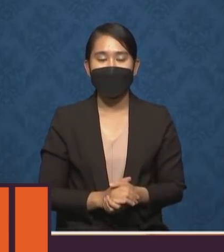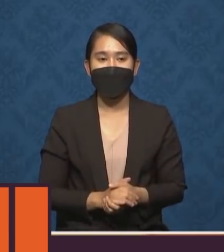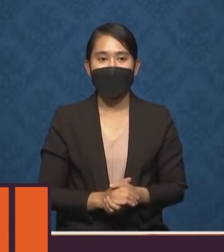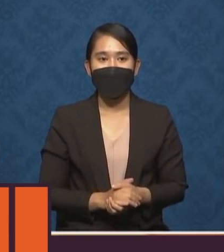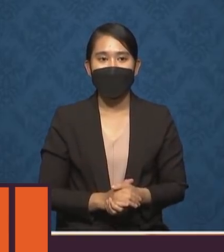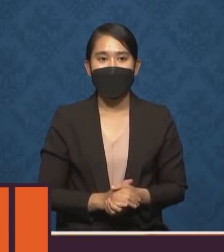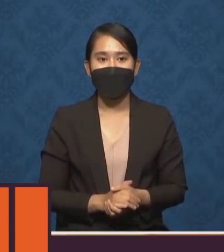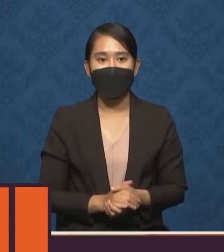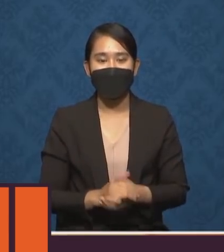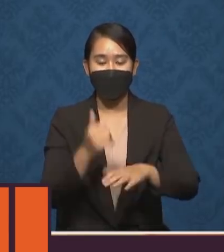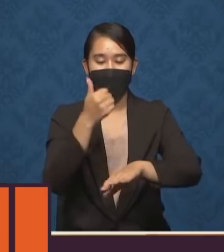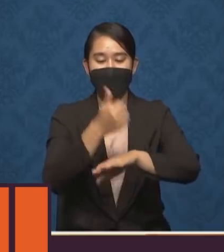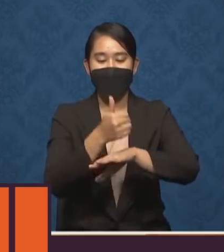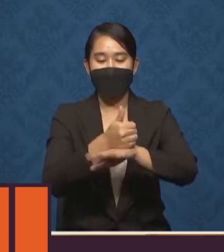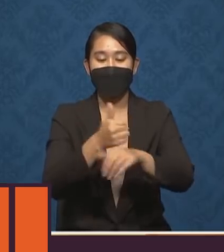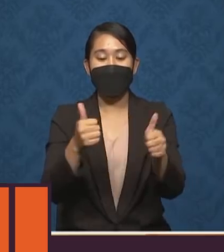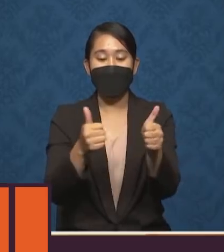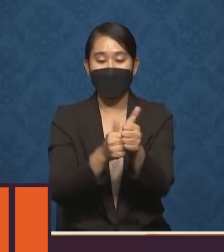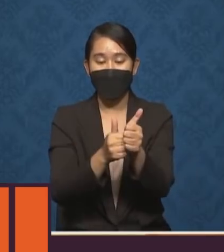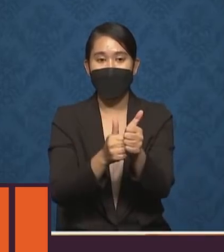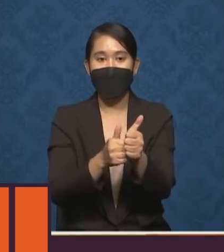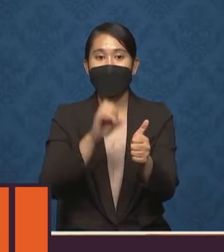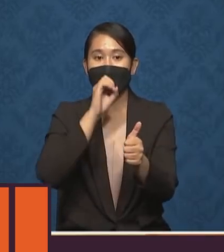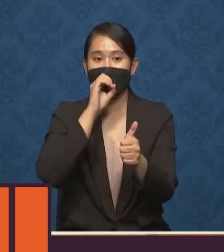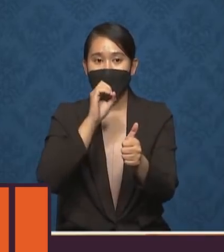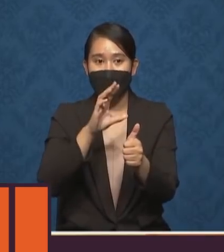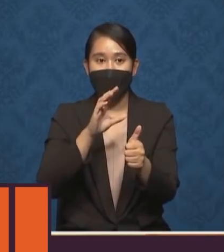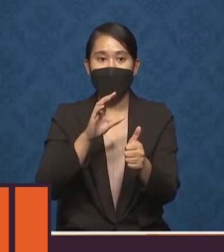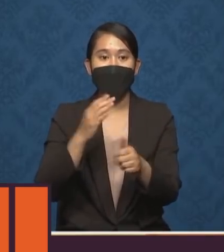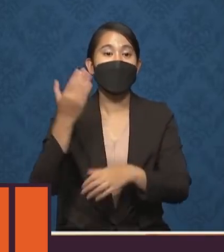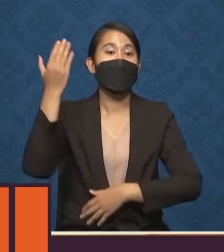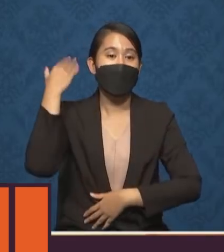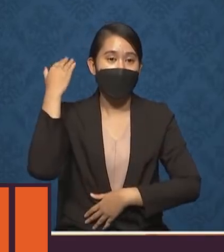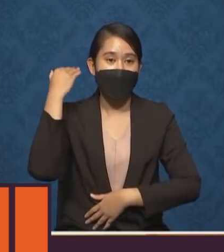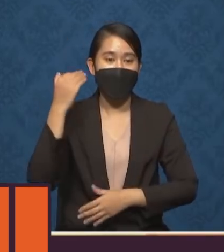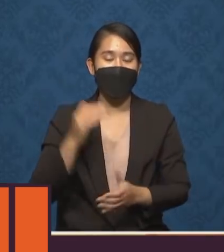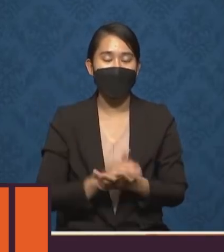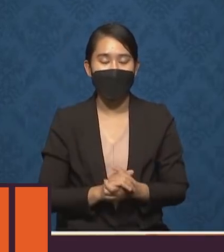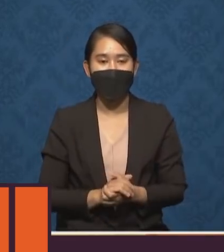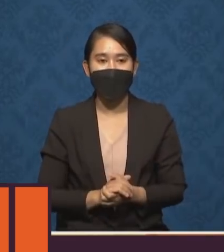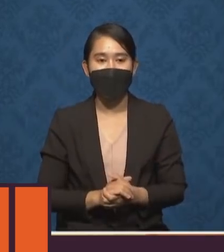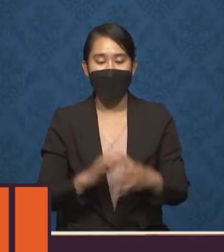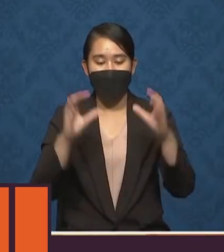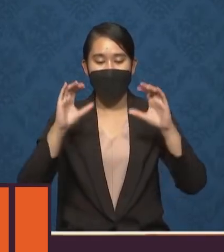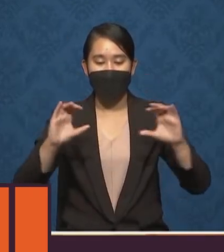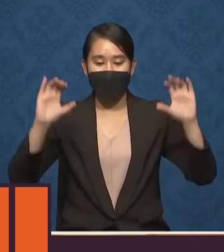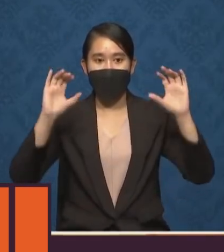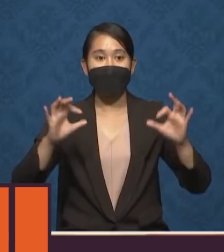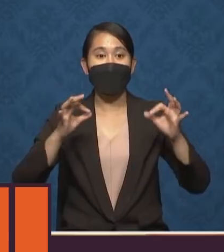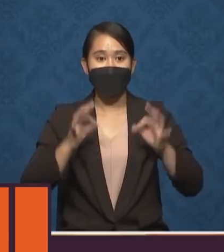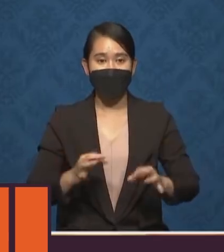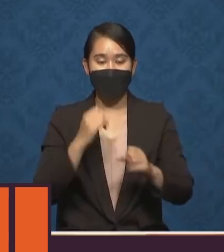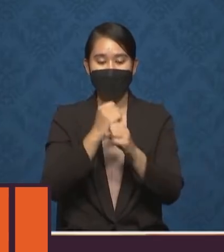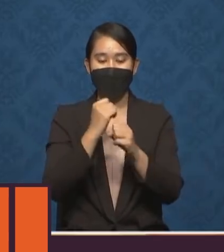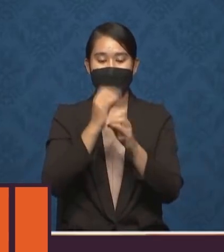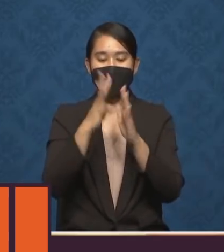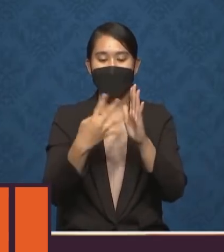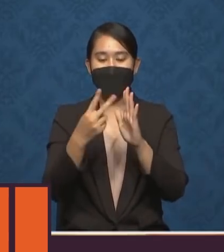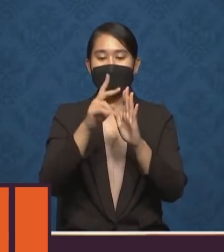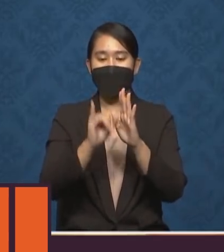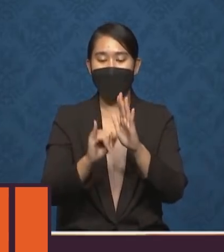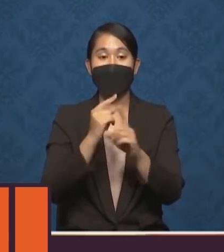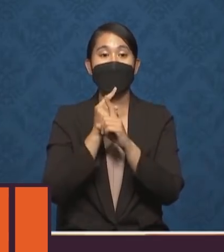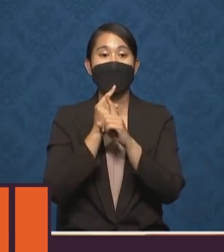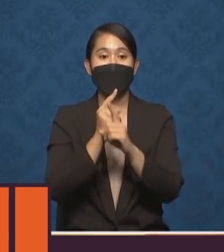ช่วยสาธิตได้กล่าวชี้แจงในที่ประชุมสภาไปเมื่อไม่กี่ชั่วโมงก่อนครับว่ารัฐบาลตัดสินใจดำเนินนโยบายเปิดประเทศแบบนี้